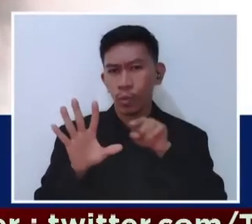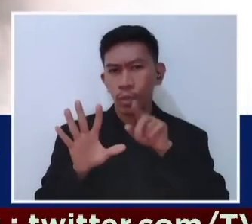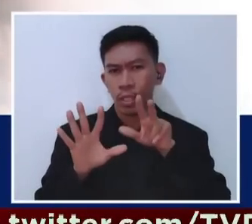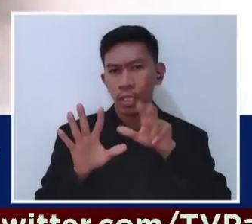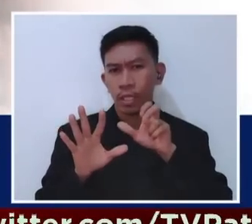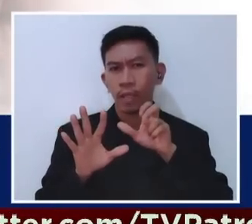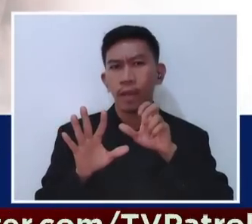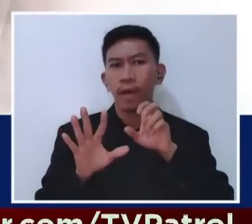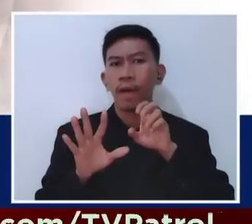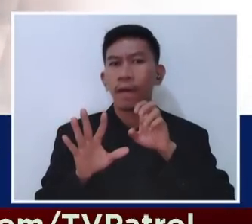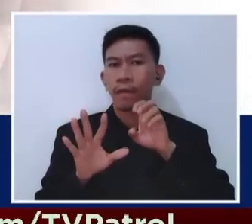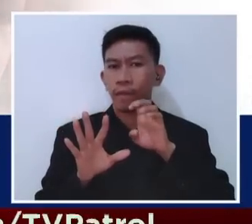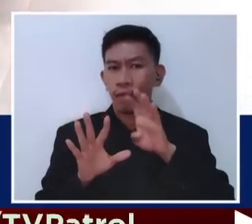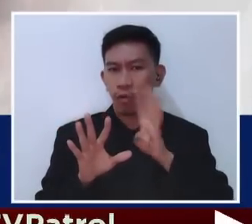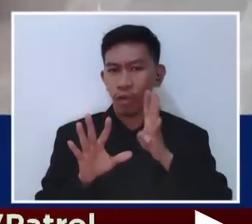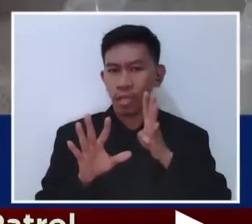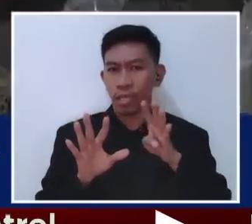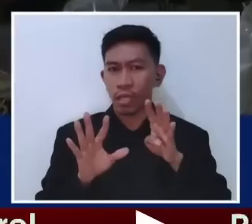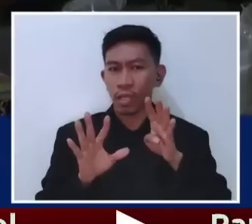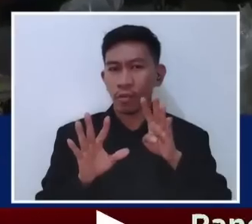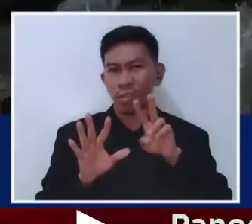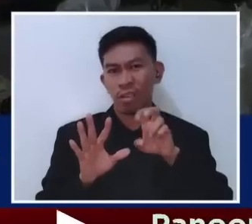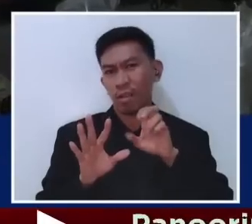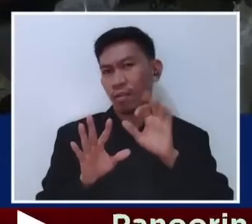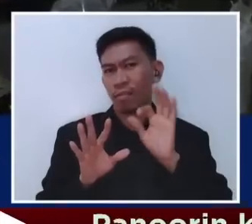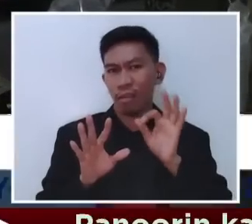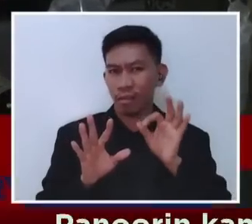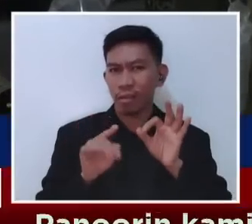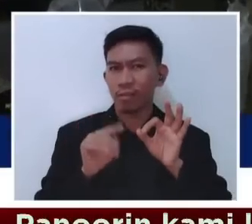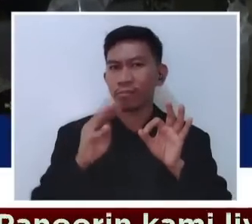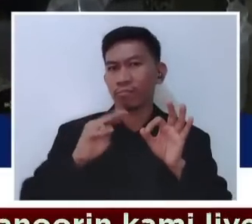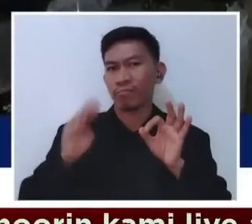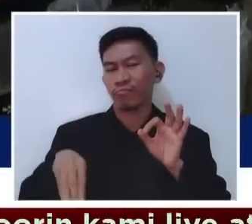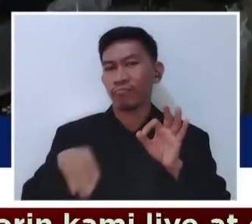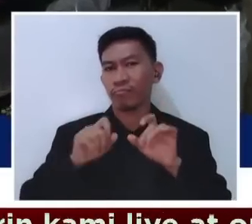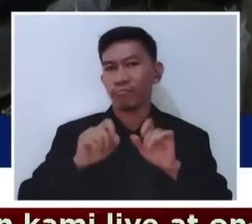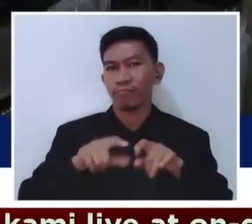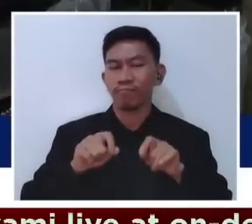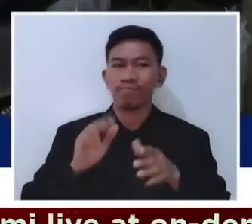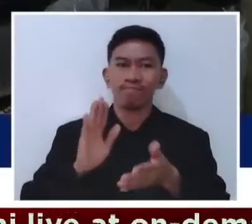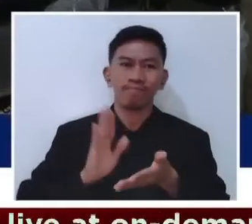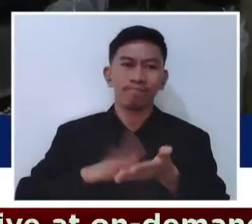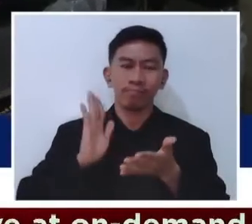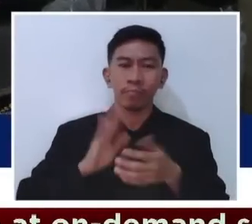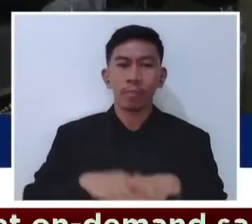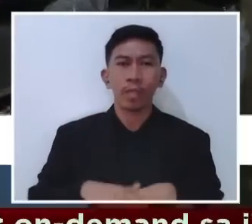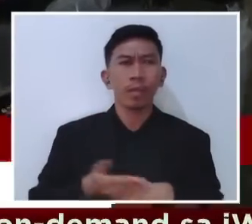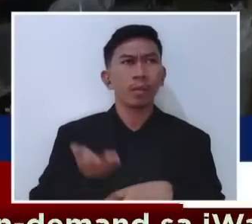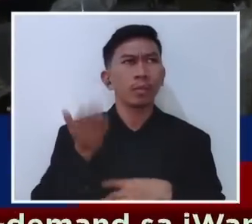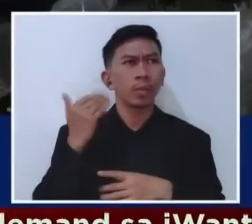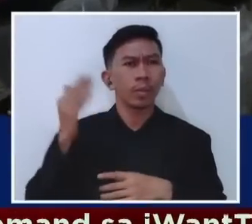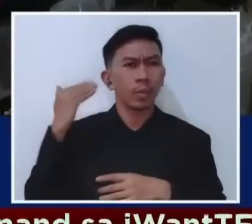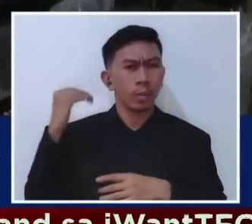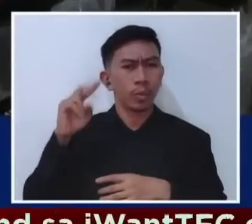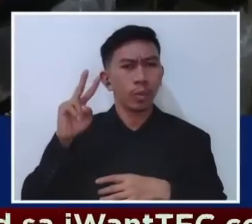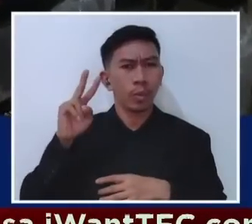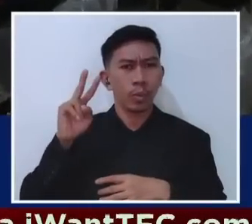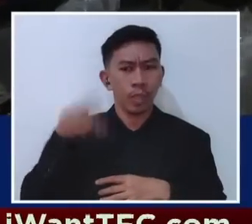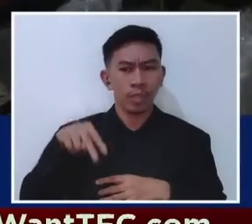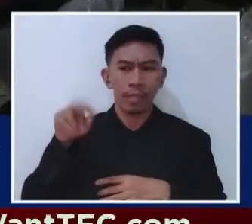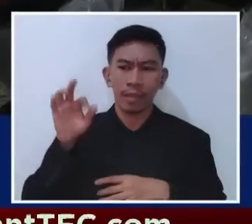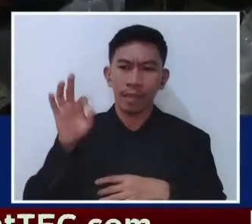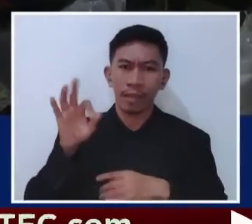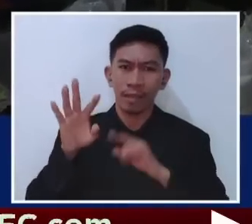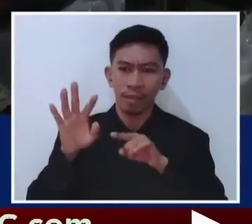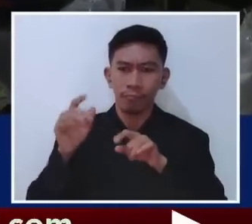sa mga palengke sa Metro Manila. Nung una magtinda ko, nung 2019 yun, 165 lang ang baboy. E